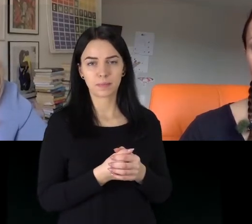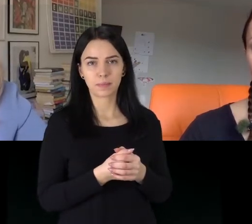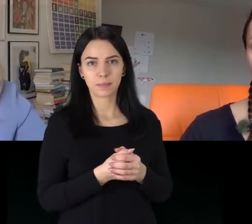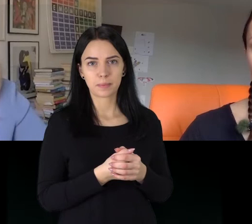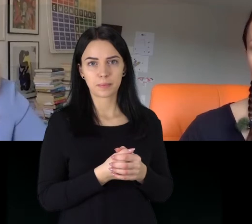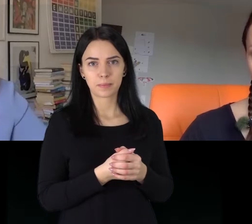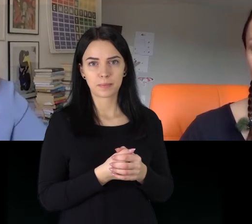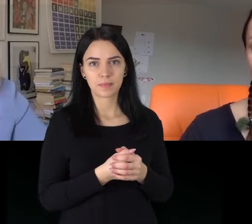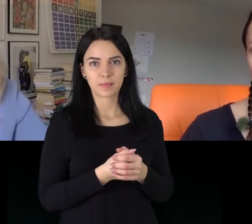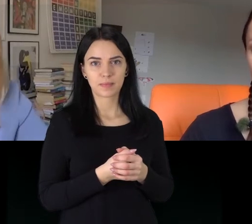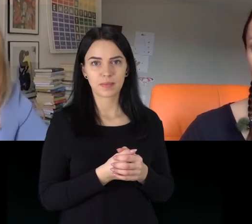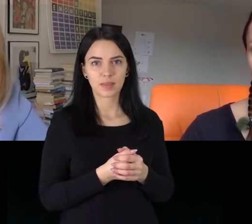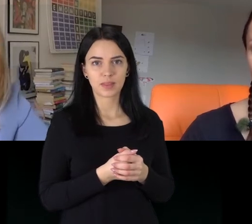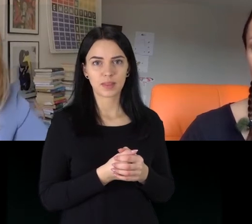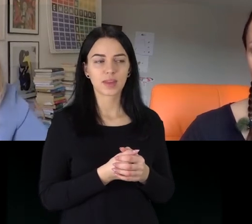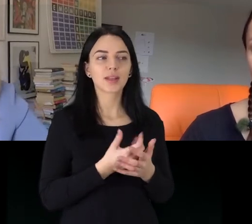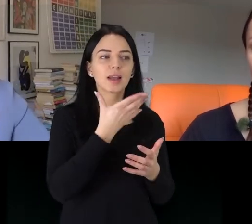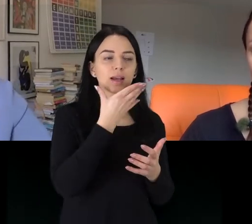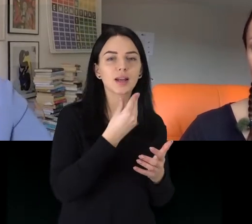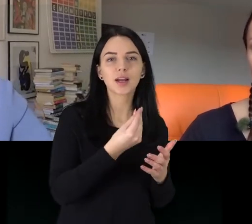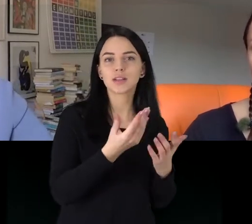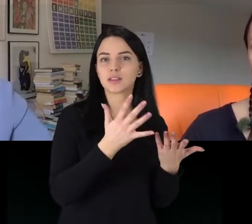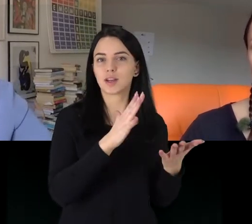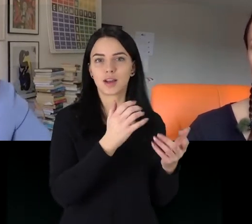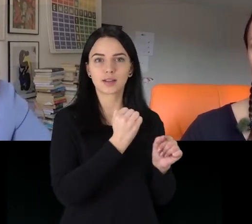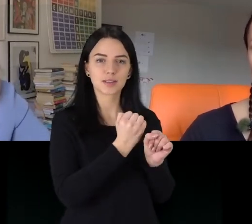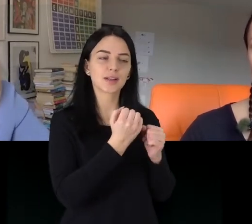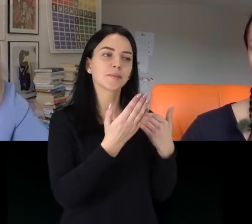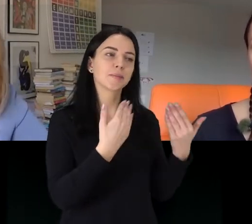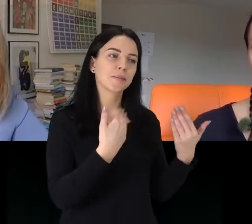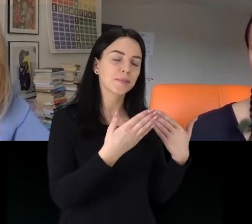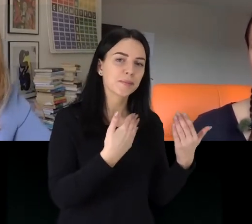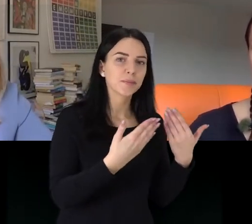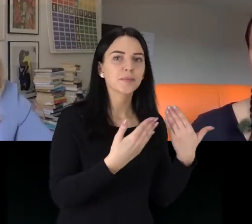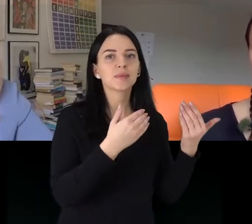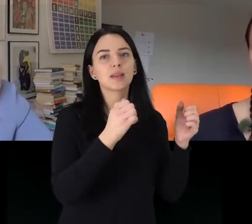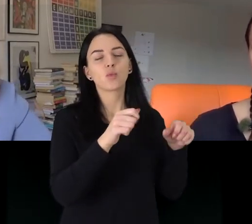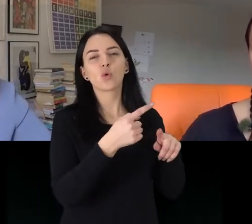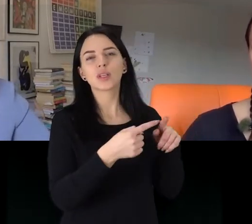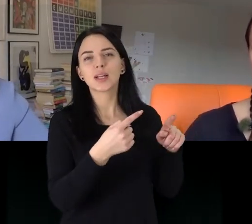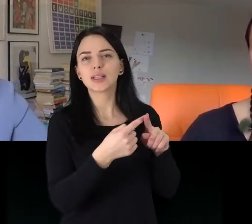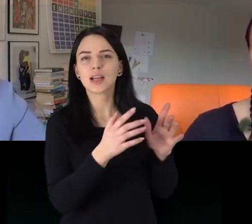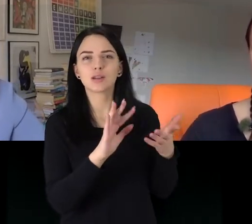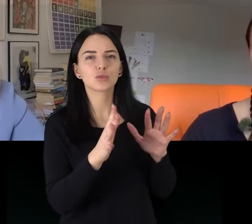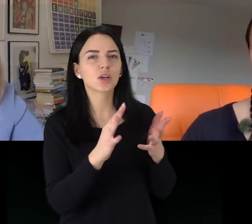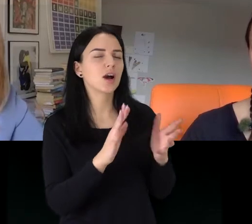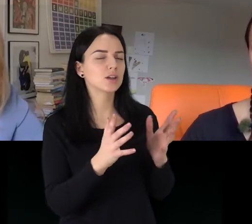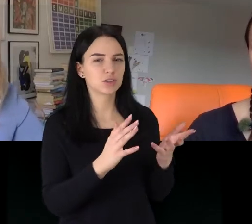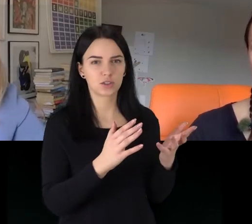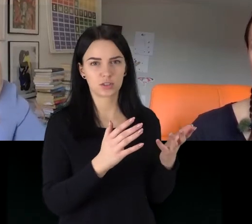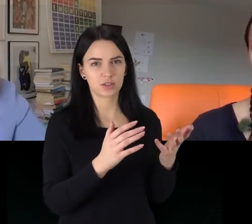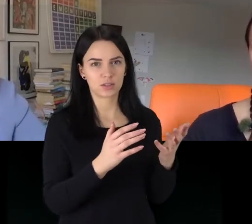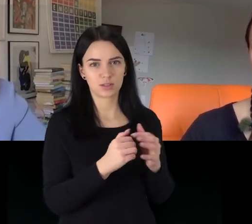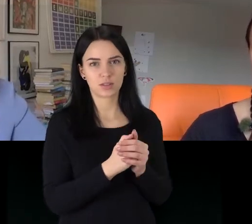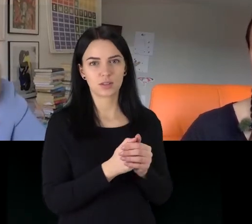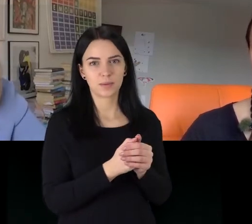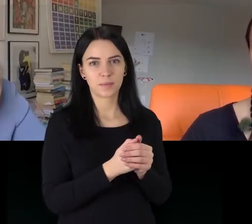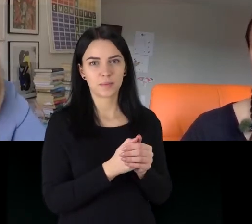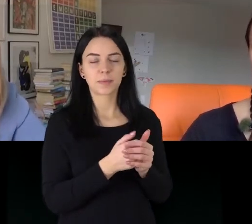subtilybėse, kuriuo aš labai norėčiau, ar ne, jau ten ir galėtumėm kalbėti apie dalykus, kurie ten kažkur toli arba arti, arba jie